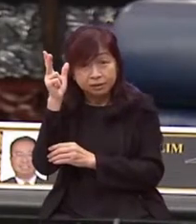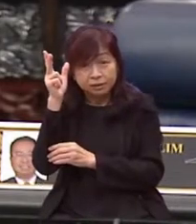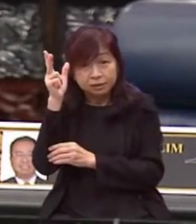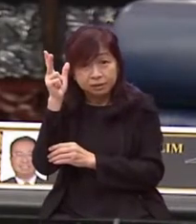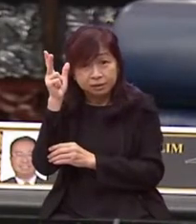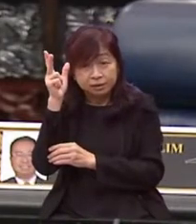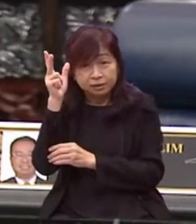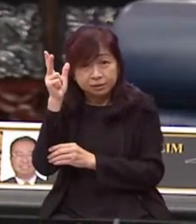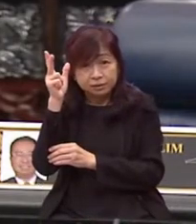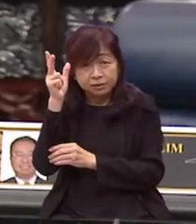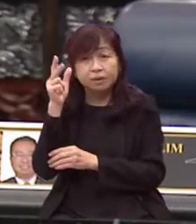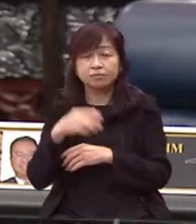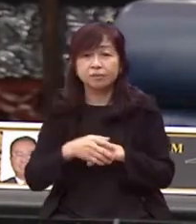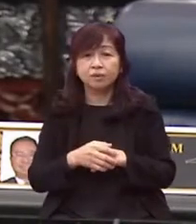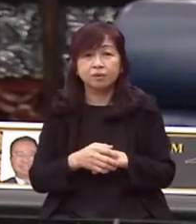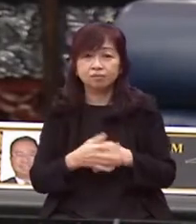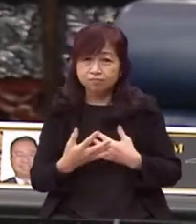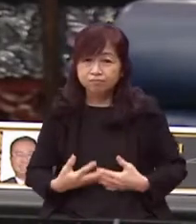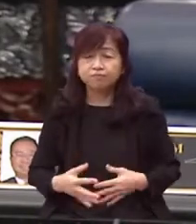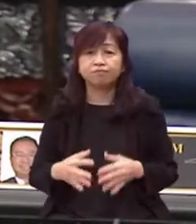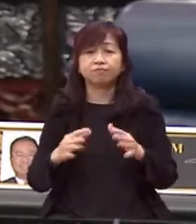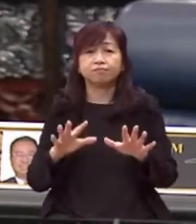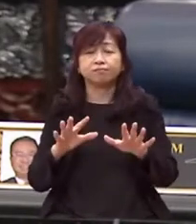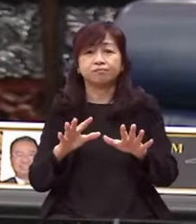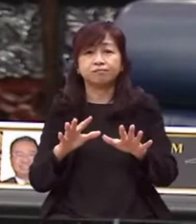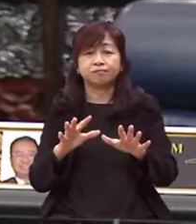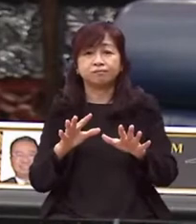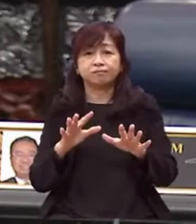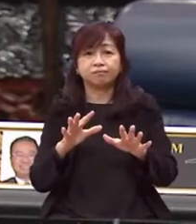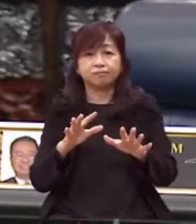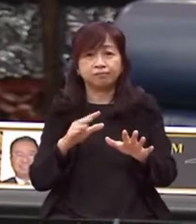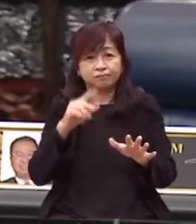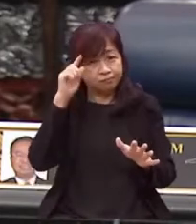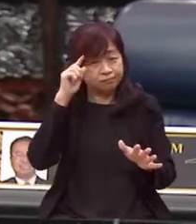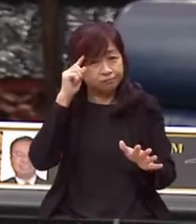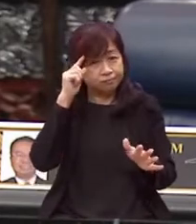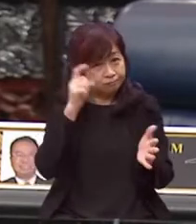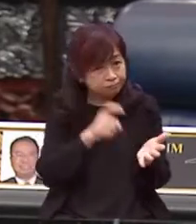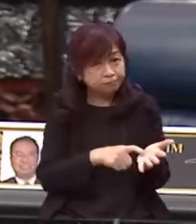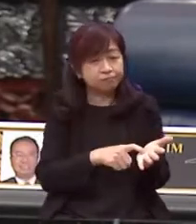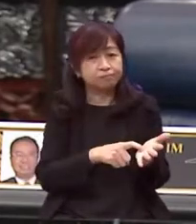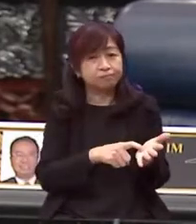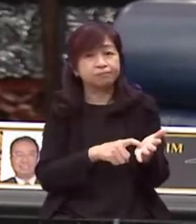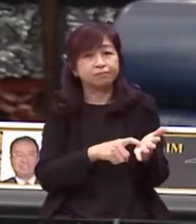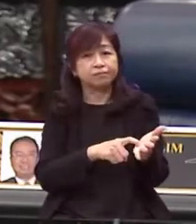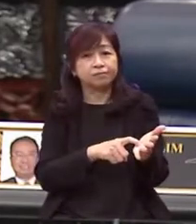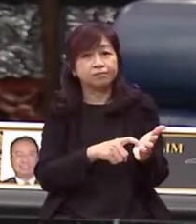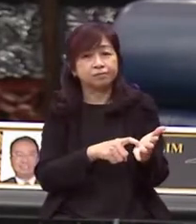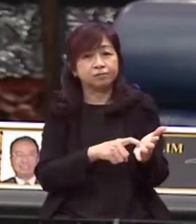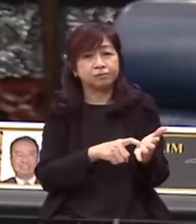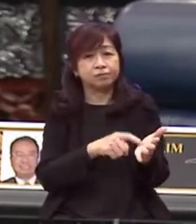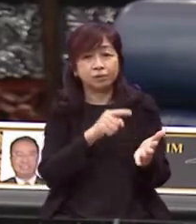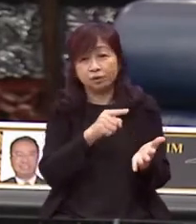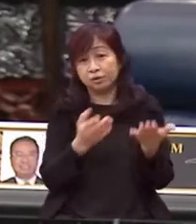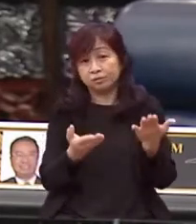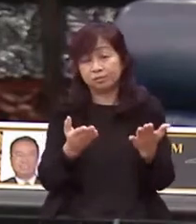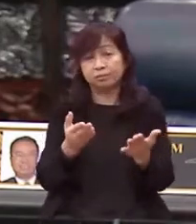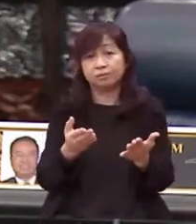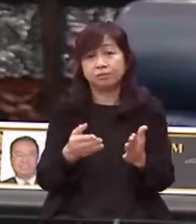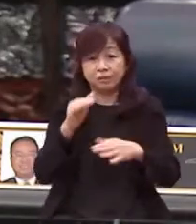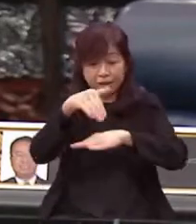pencapaian yang telah dicapai oleh zutaiping malah kalau kita lihat mungkin sebab naik Safari